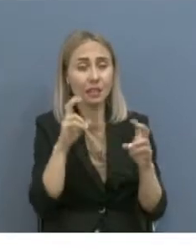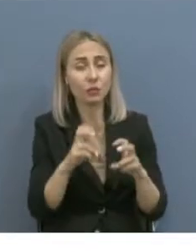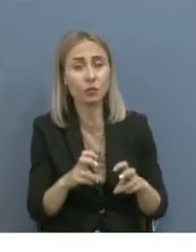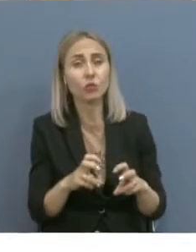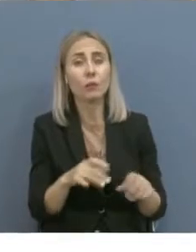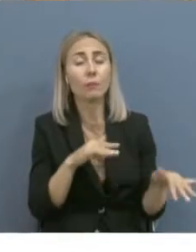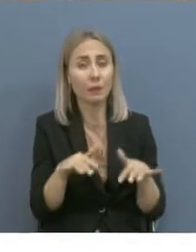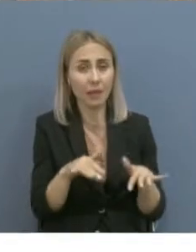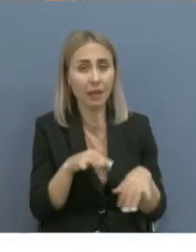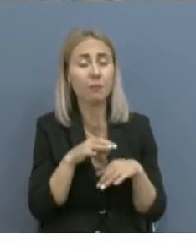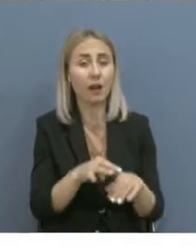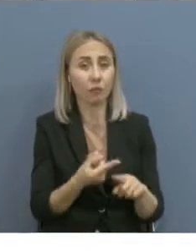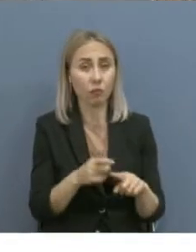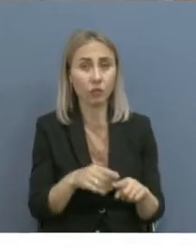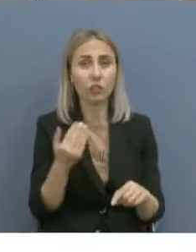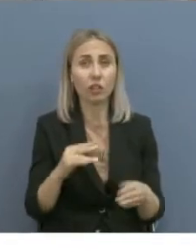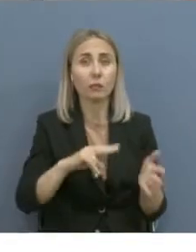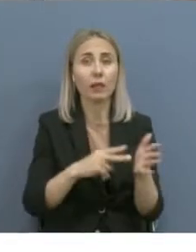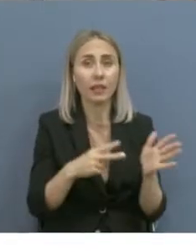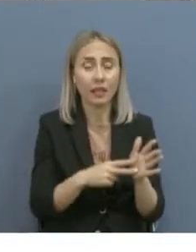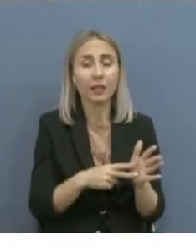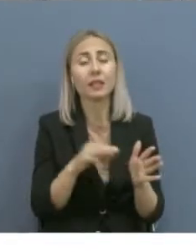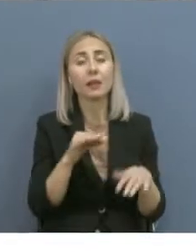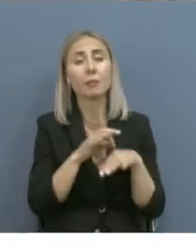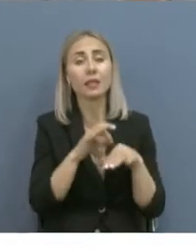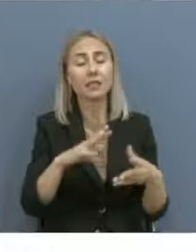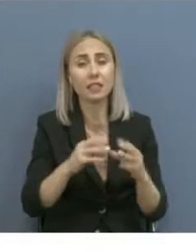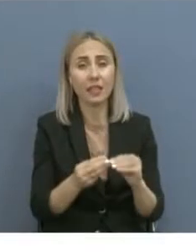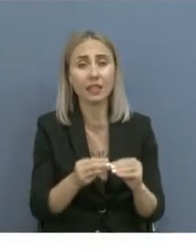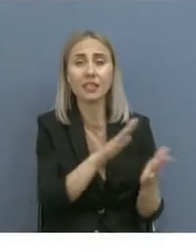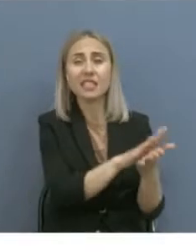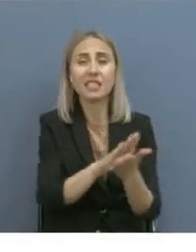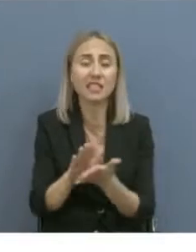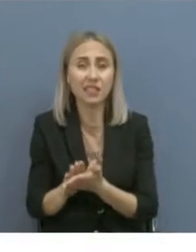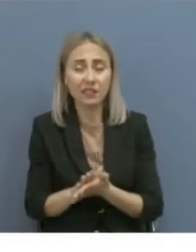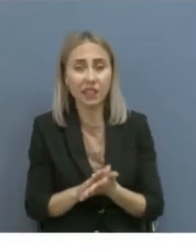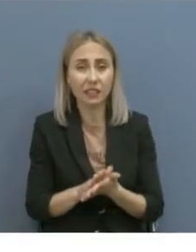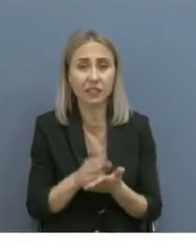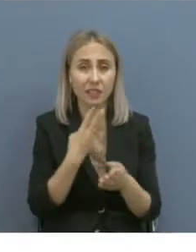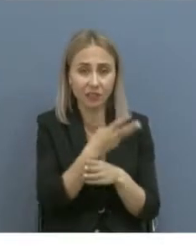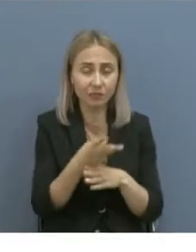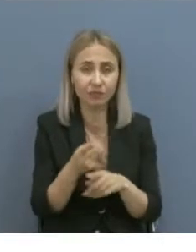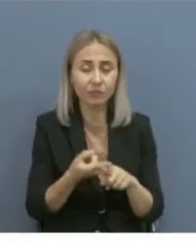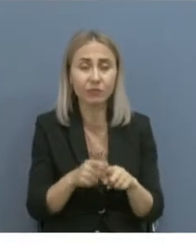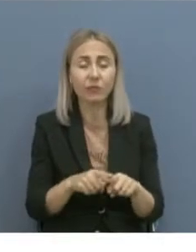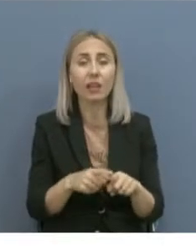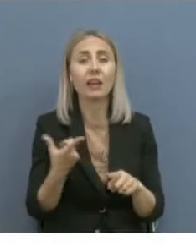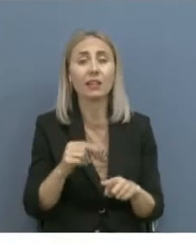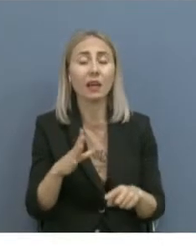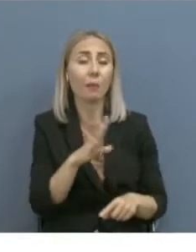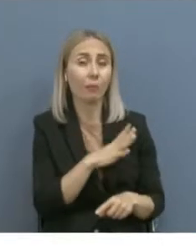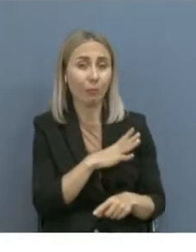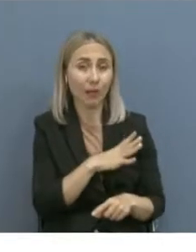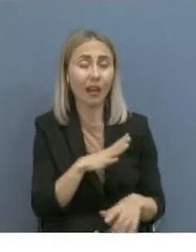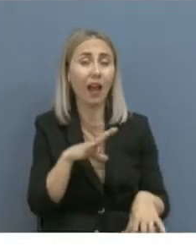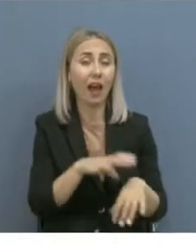отыр. Олардың барлығы ауруханаға жатқызылды. Санитарлық эпидемиологиялық қызмет қажетті шаралардың барлығын өткізуде.